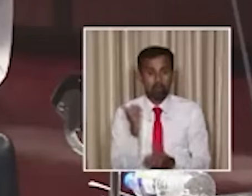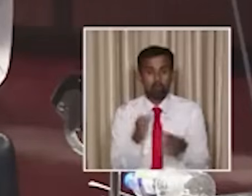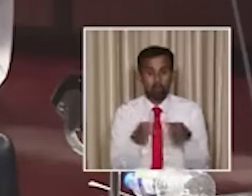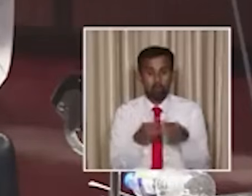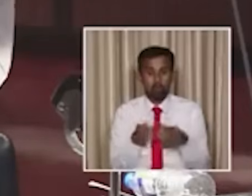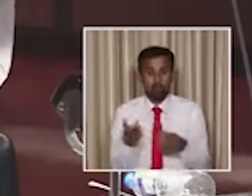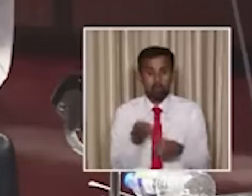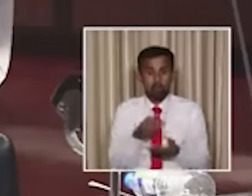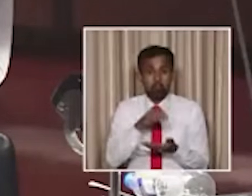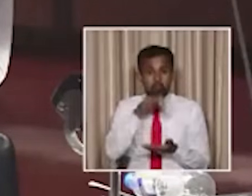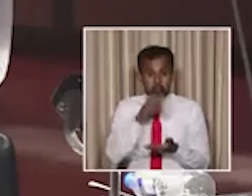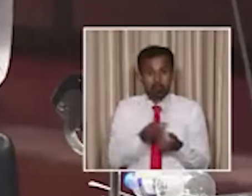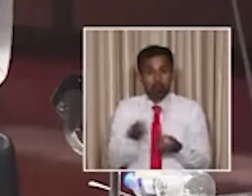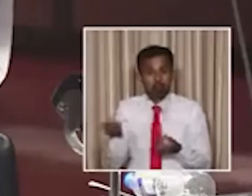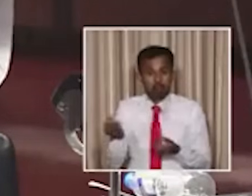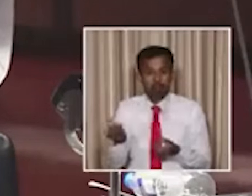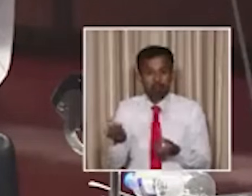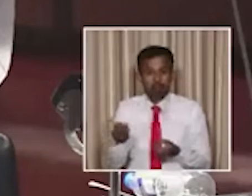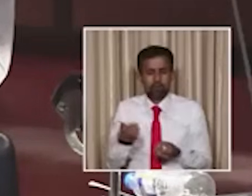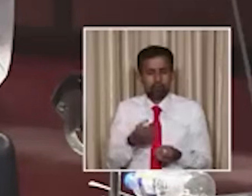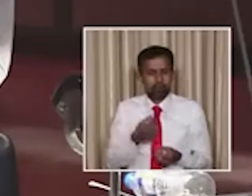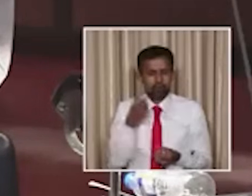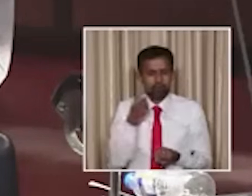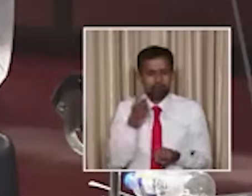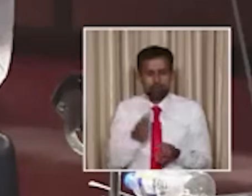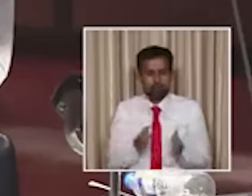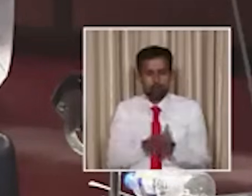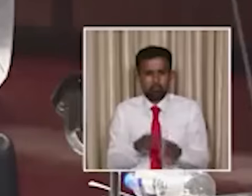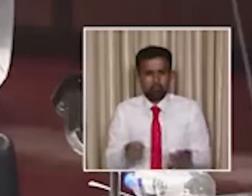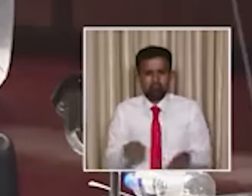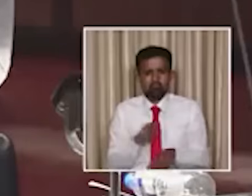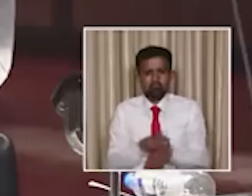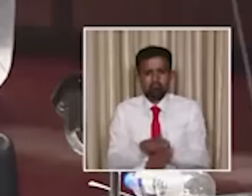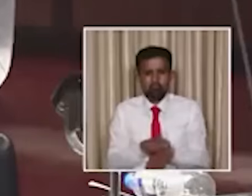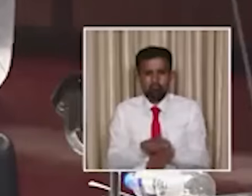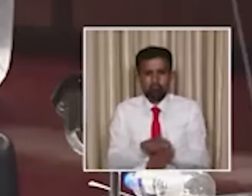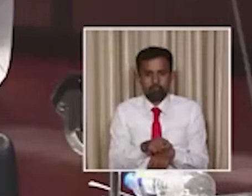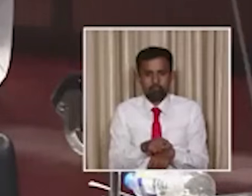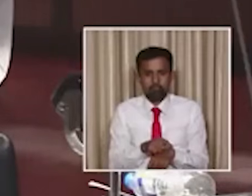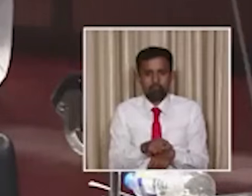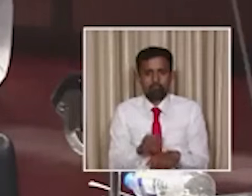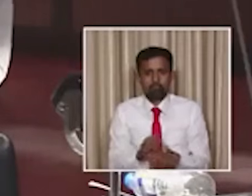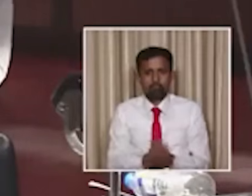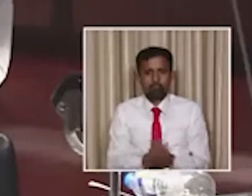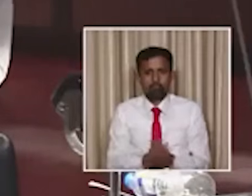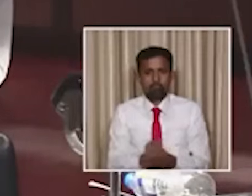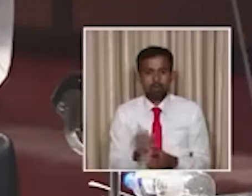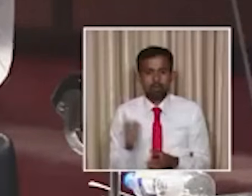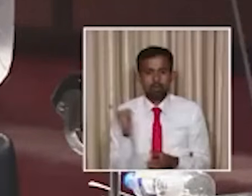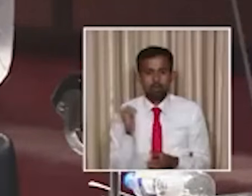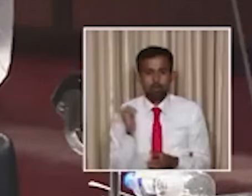இந்த குளிர்நிலை விவாதத்திலே இராணுவம் சம்பந்தமாக ஒதுக்கீடு சம்பந்தமாக வருகின்ற